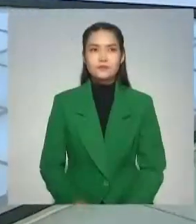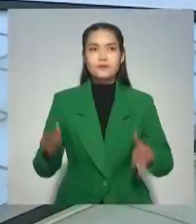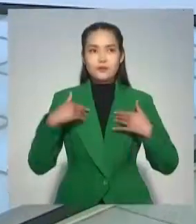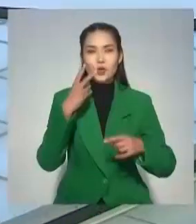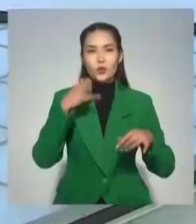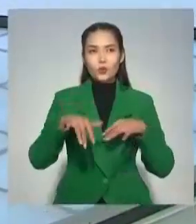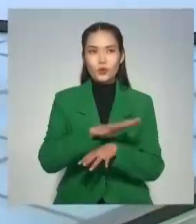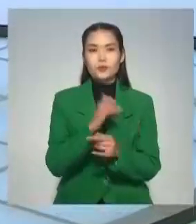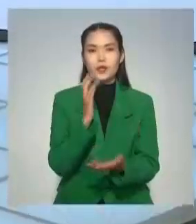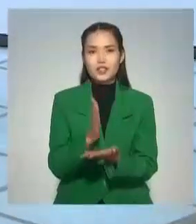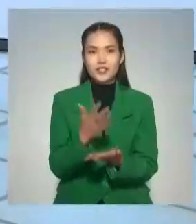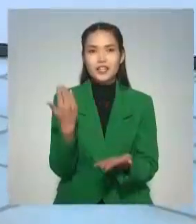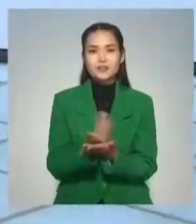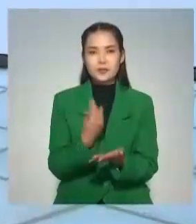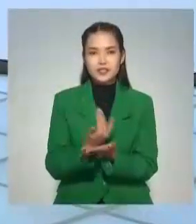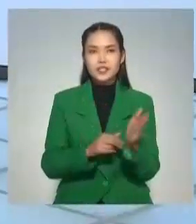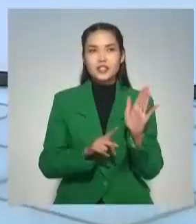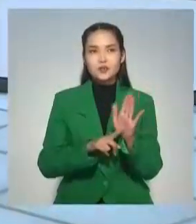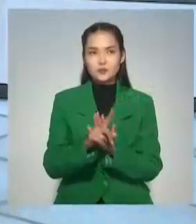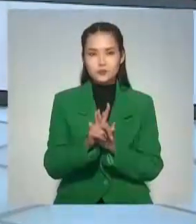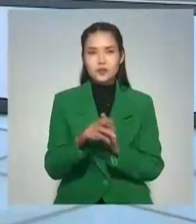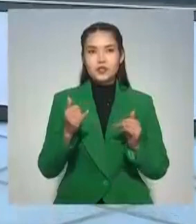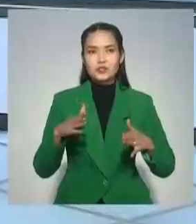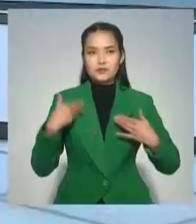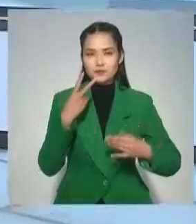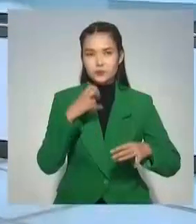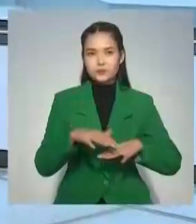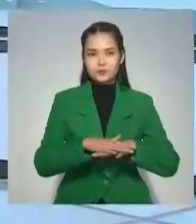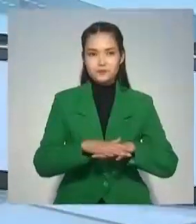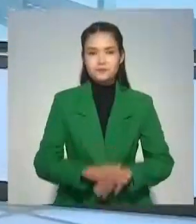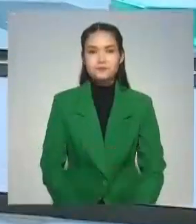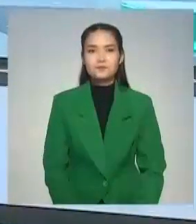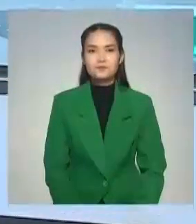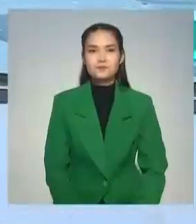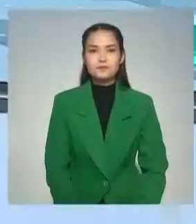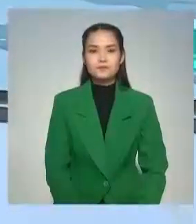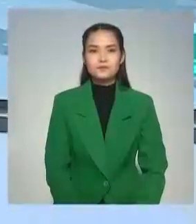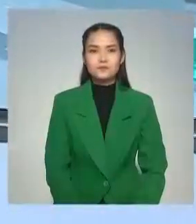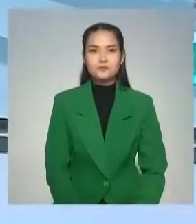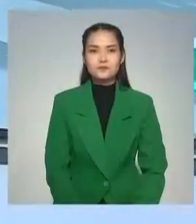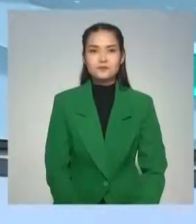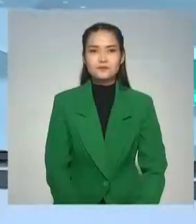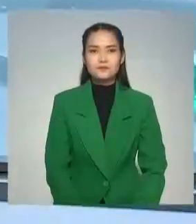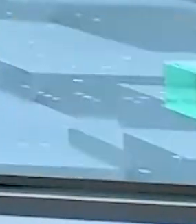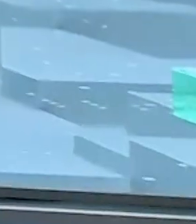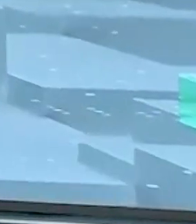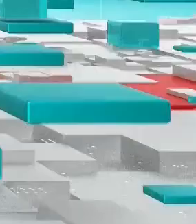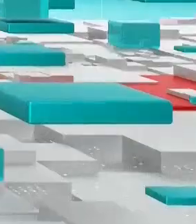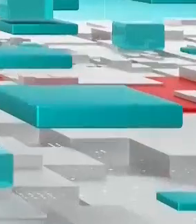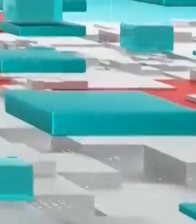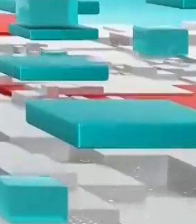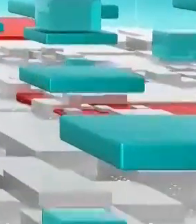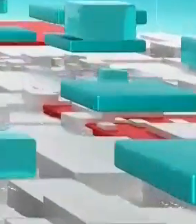Қайырлы кеш көрермен, тікелей эфирде Астана Таймс, студияда мен Әсем Лесбек, сурда аудармада Айсұлу Баяндиенқызы. Бүгін көретіндеріңіз.